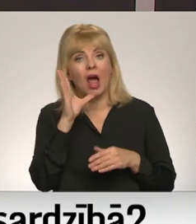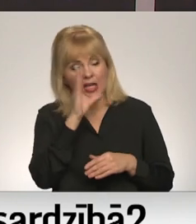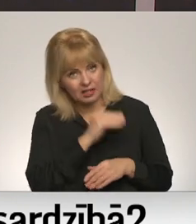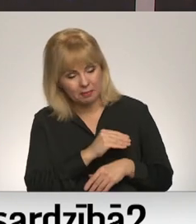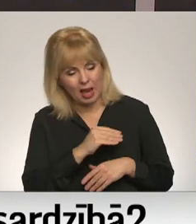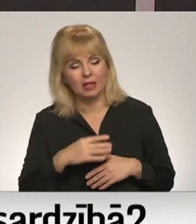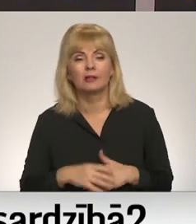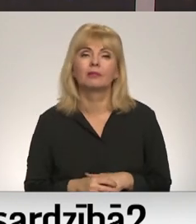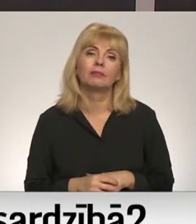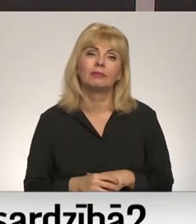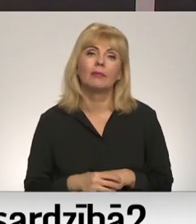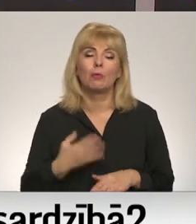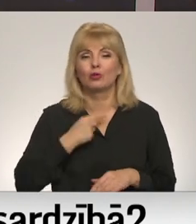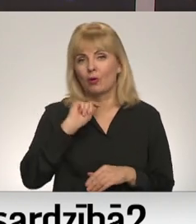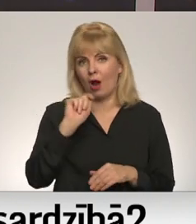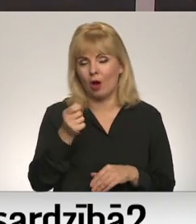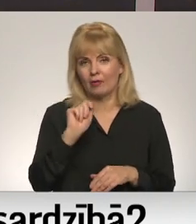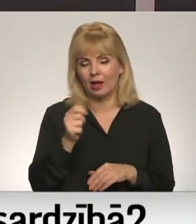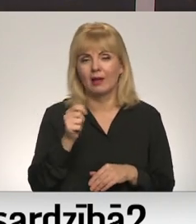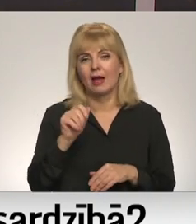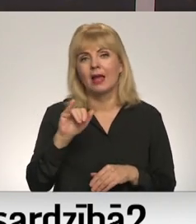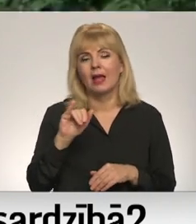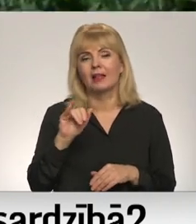mūsu korespondenta Lielbritānijā Ilze Kalve.